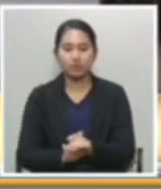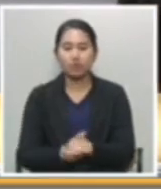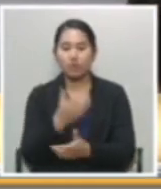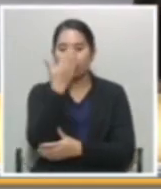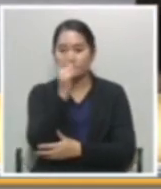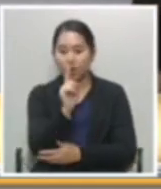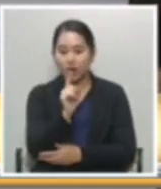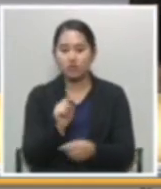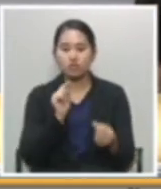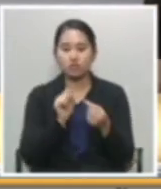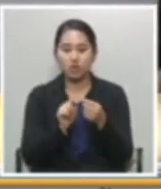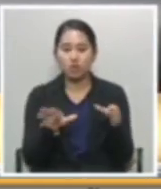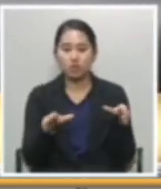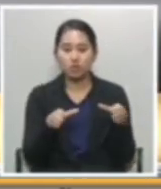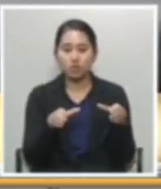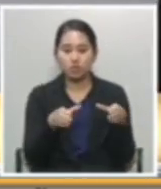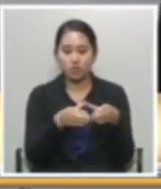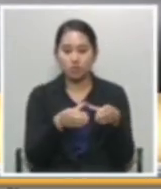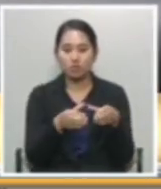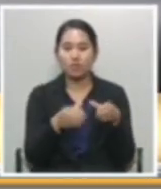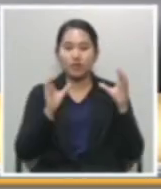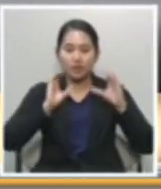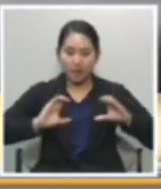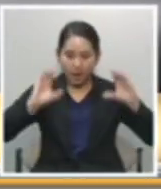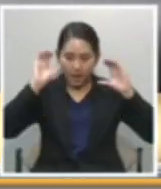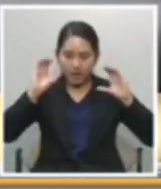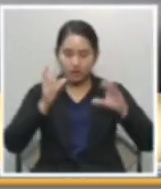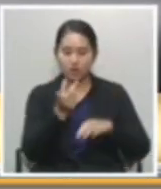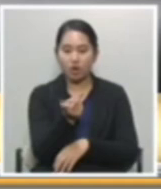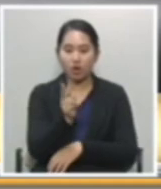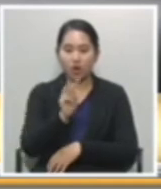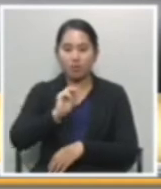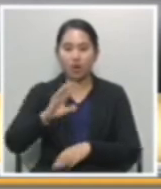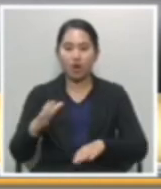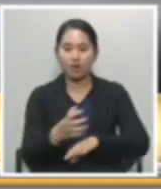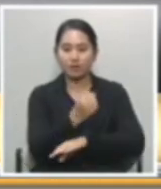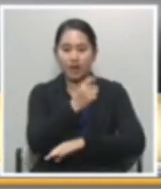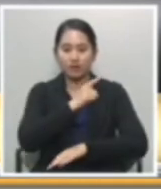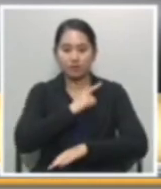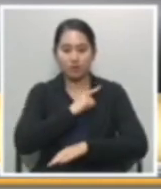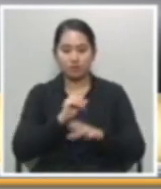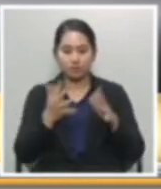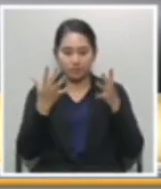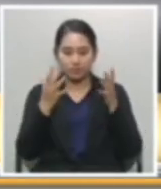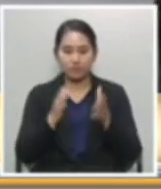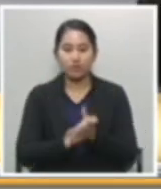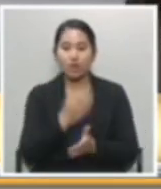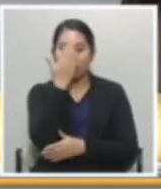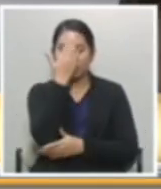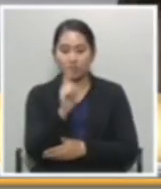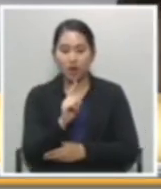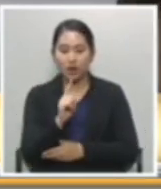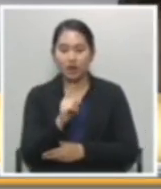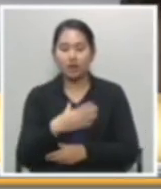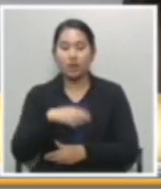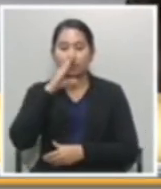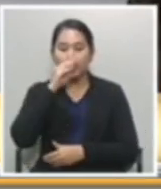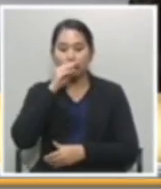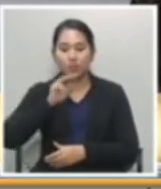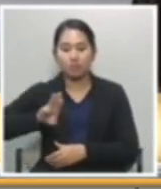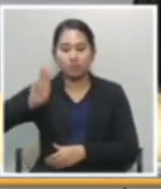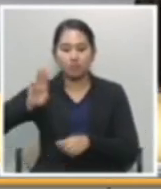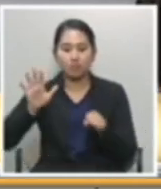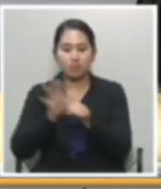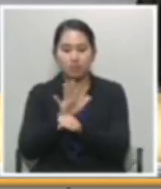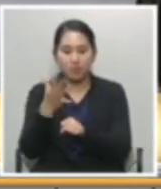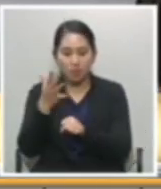การจัดทำของรัฐบาลหรือคณะรัฐมนตรีที่ไม่มีอำนาจหน้าที่นะครับเนื่องจากไม่ได้ถวายสัตย์ให้ถูกต้องครบถ้ว